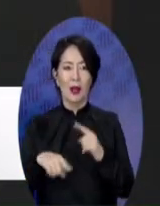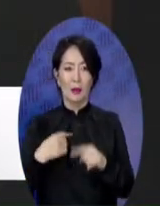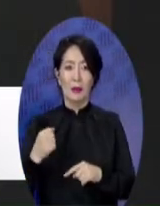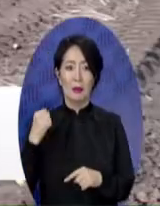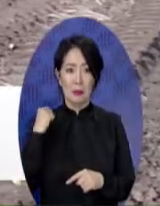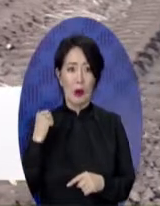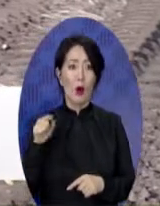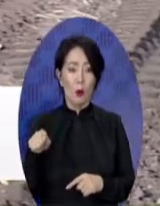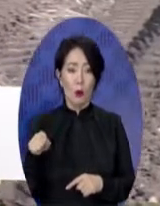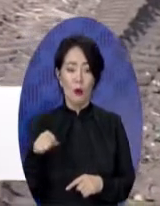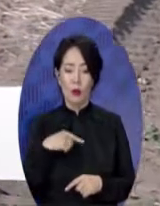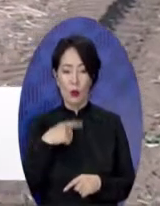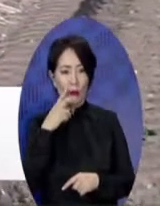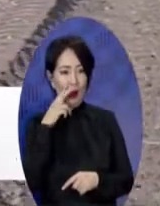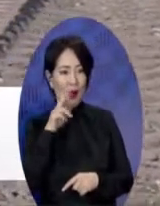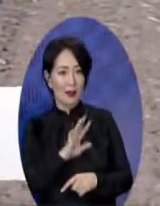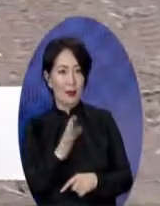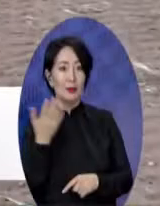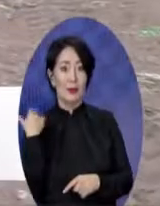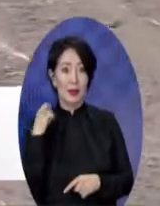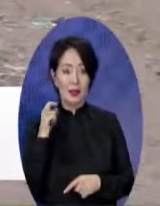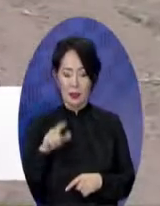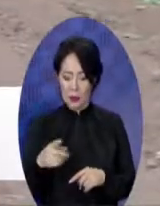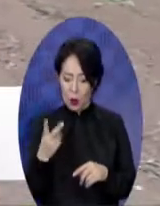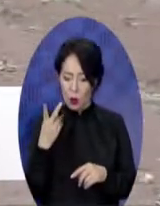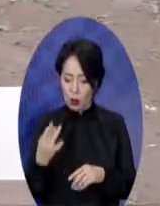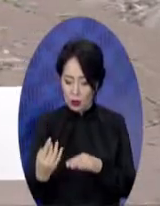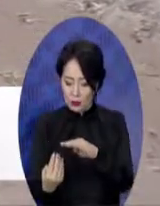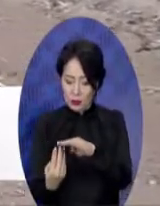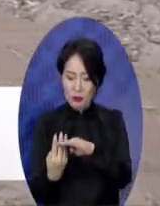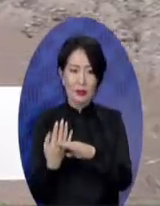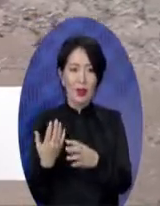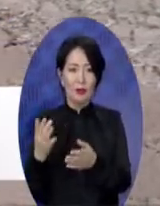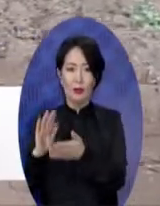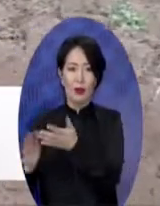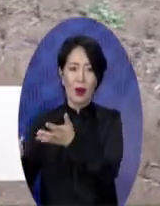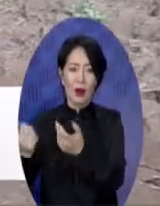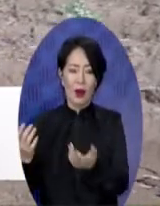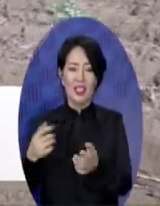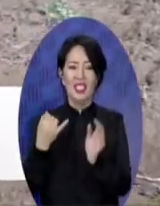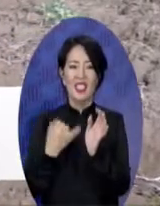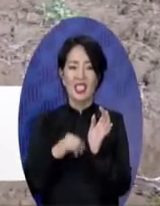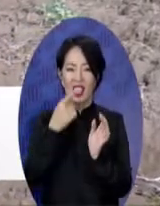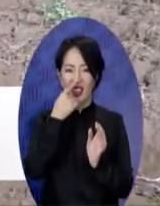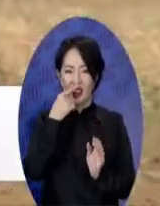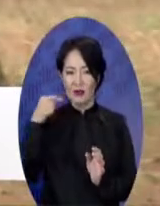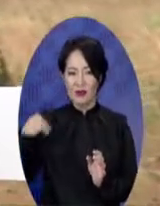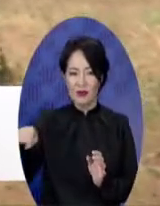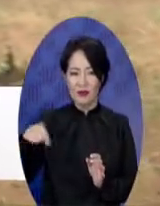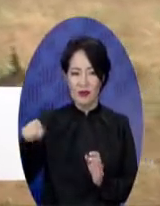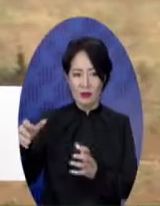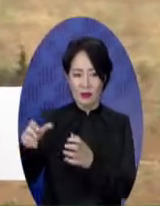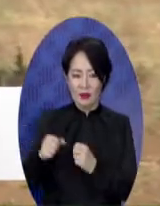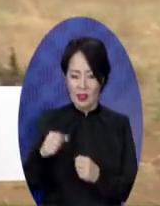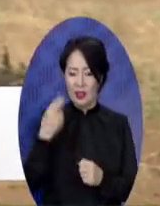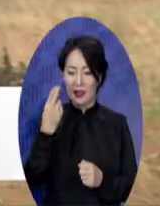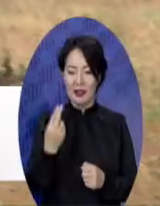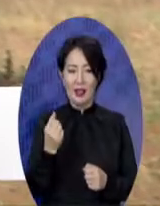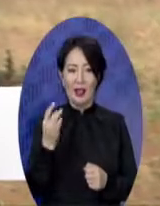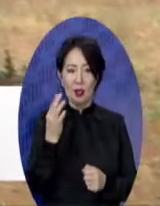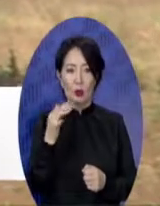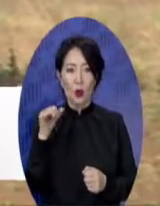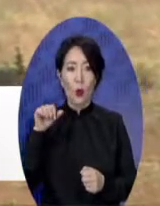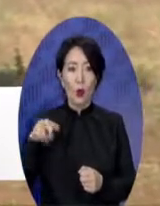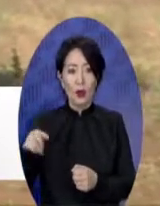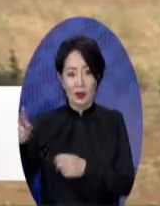гадарлаагүй үзье. Манай улс үрийн төмснийхөө 60% бүгд найрамдахад дардулсан сардуулын төмсөөр хангаж байсан үед түүний нээлт